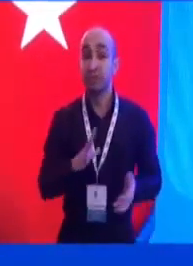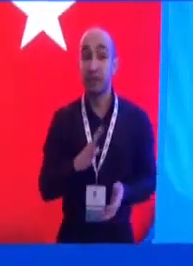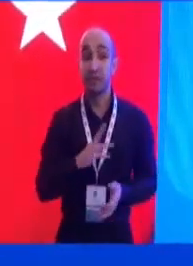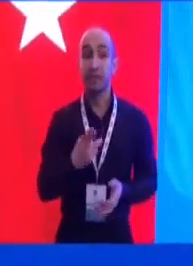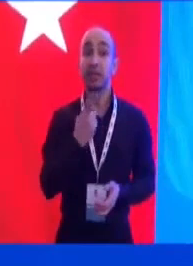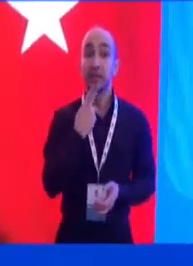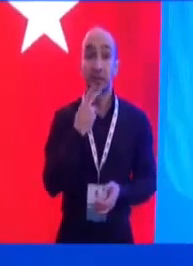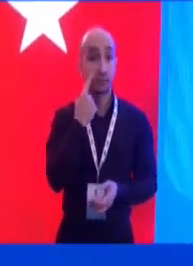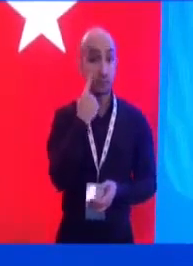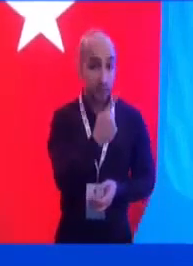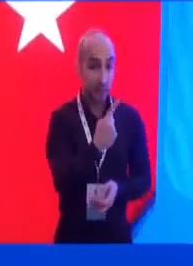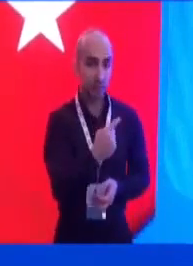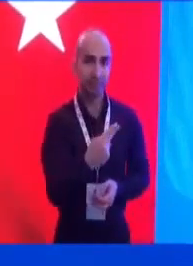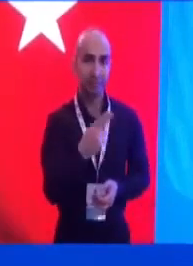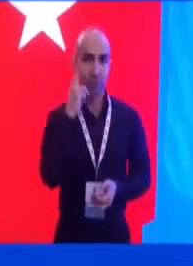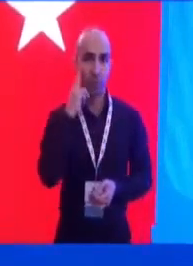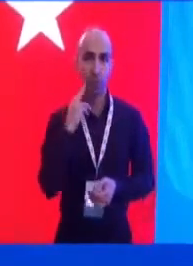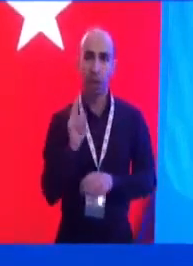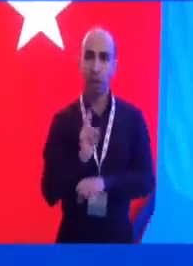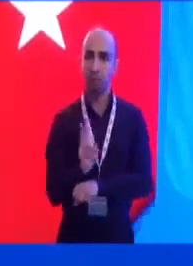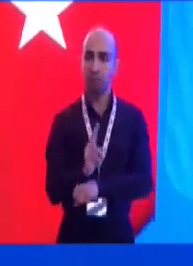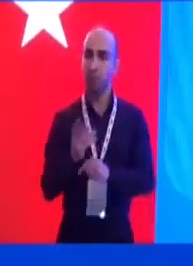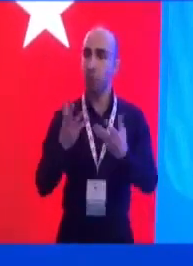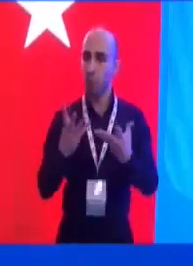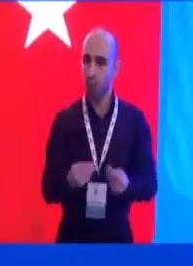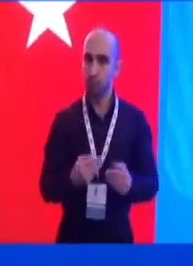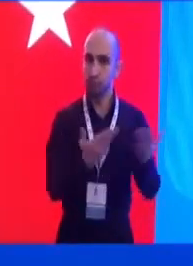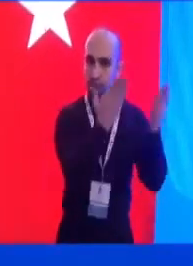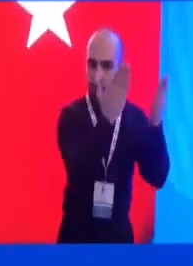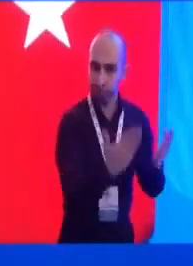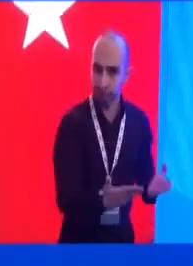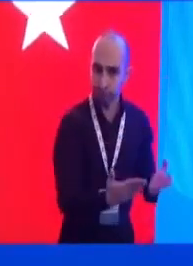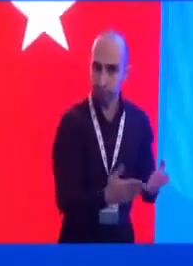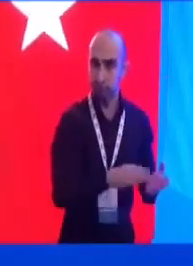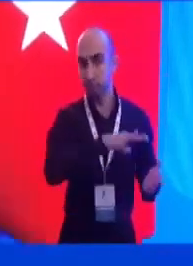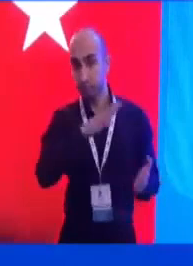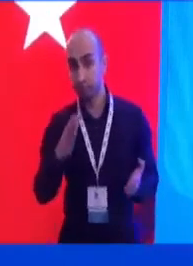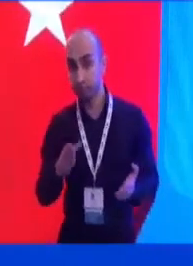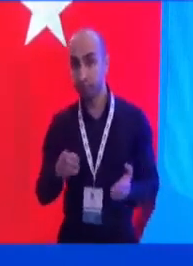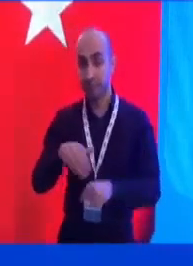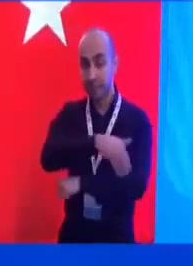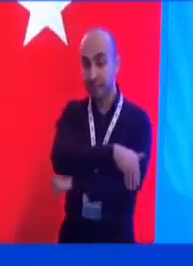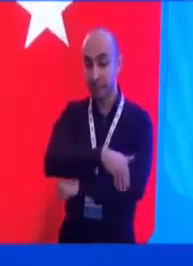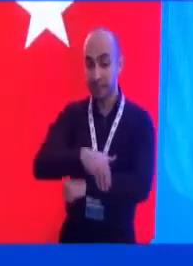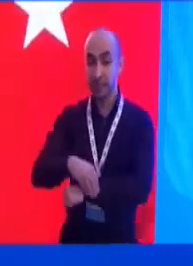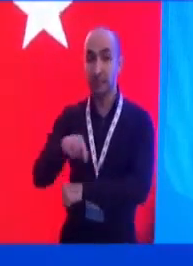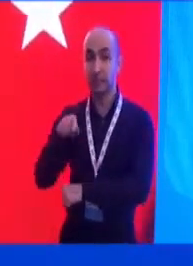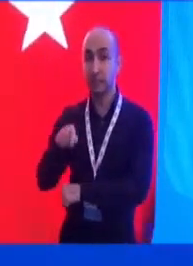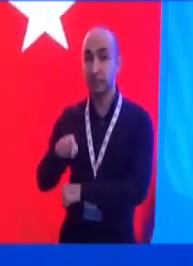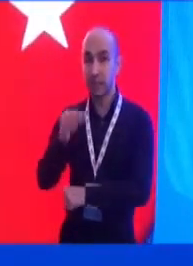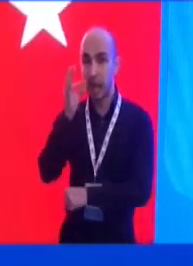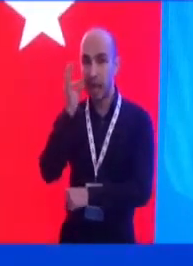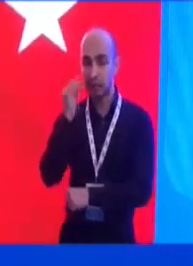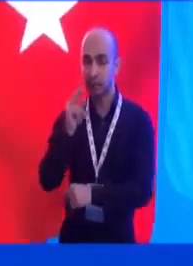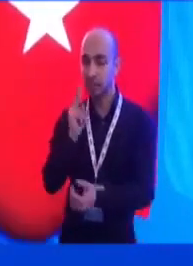bir yandan batılılaşma ve modernleşmenin taşıyıcı rolü verilirken bir yandan da bu rolün sınırlarını yine